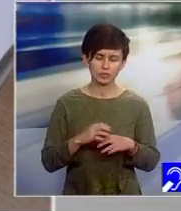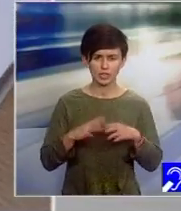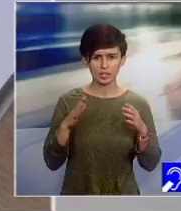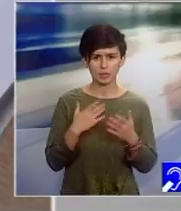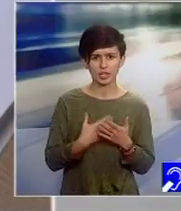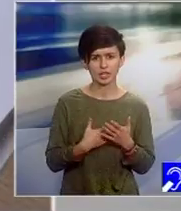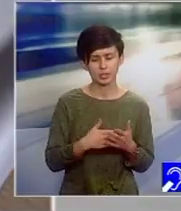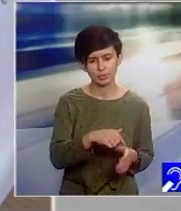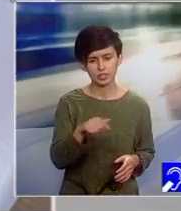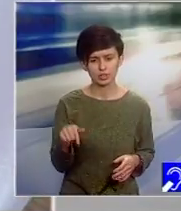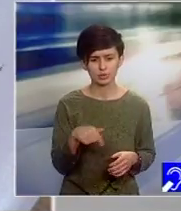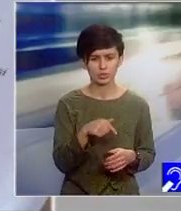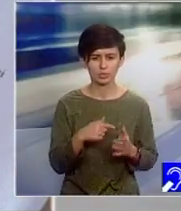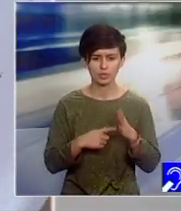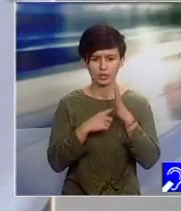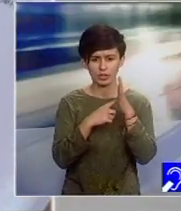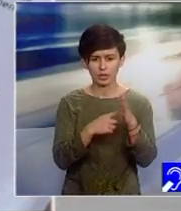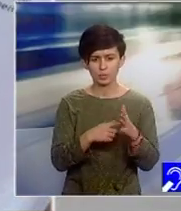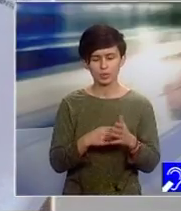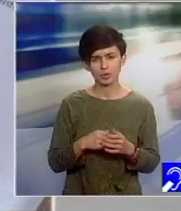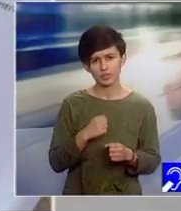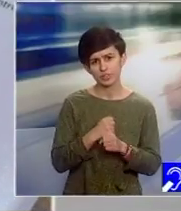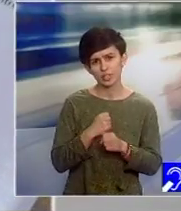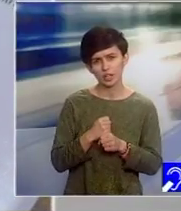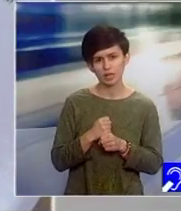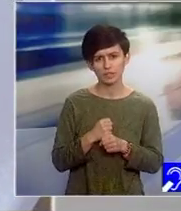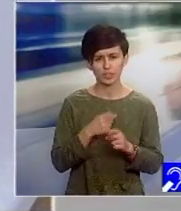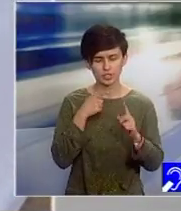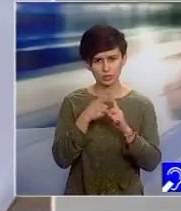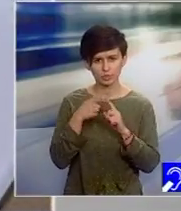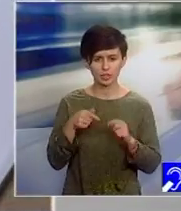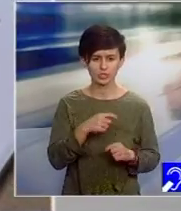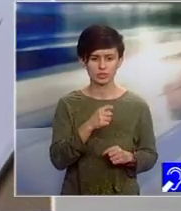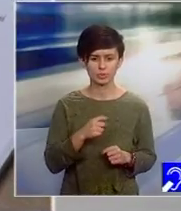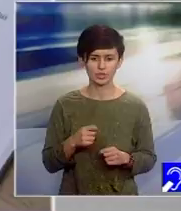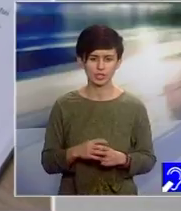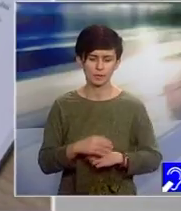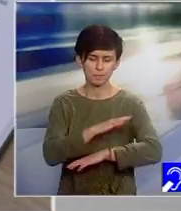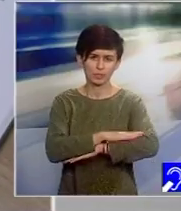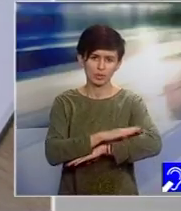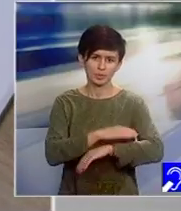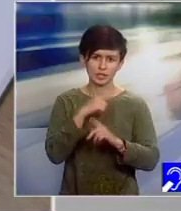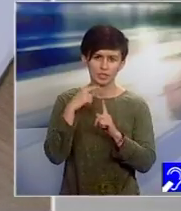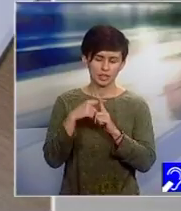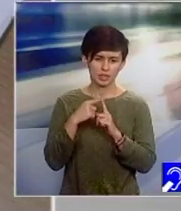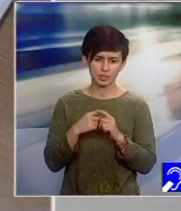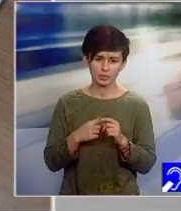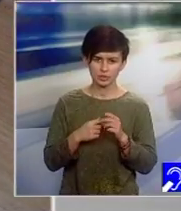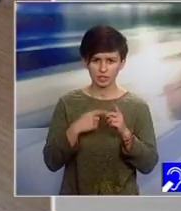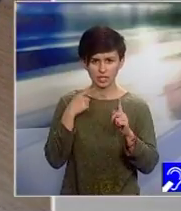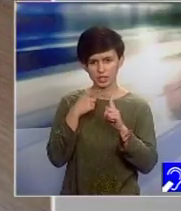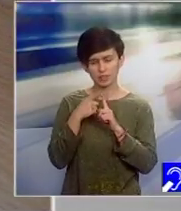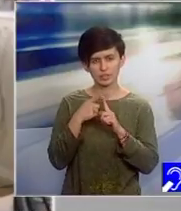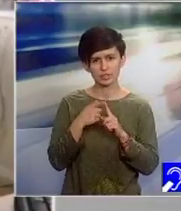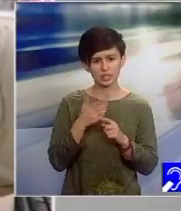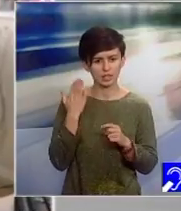noi ca de a-l promova și de a face obiectul acestui proiect. Competențele suplimentare vizate au fost pe